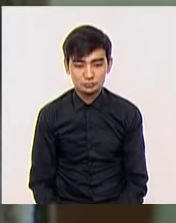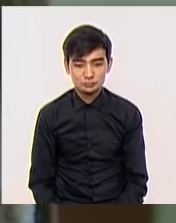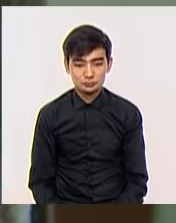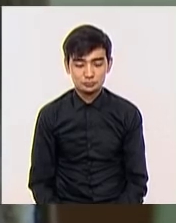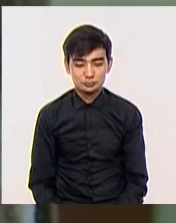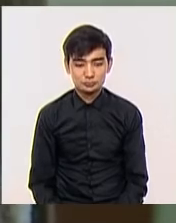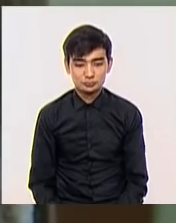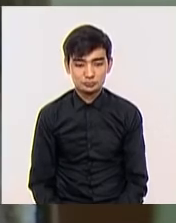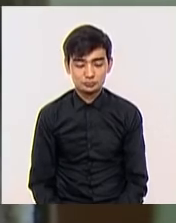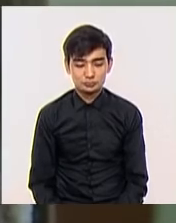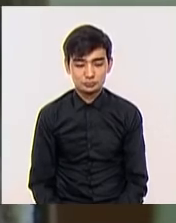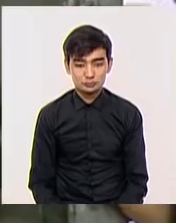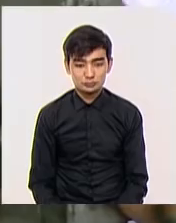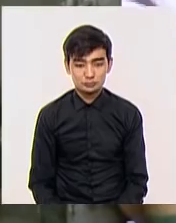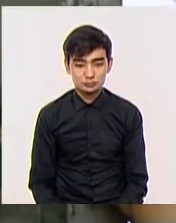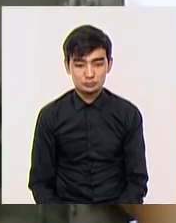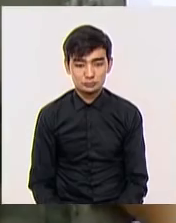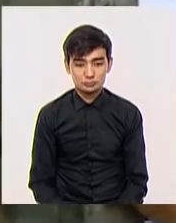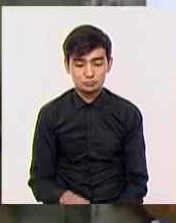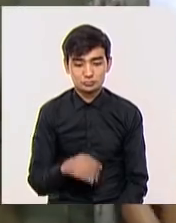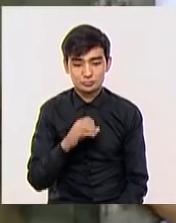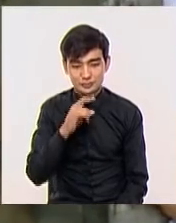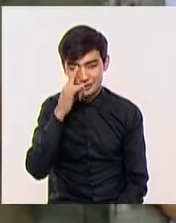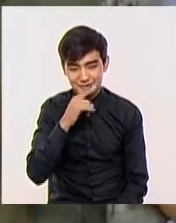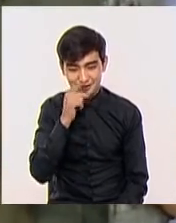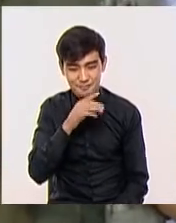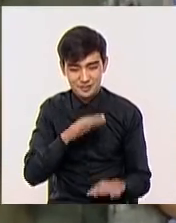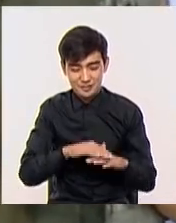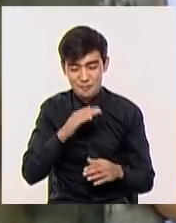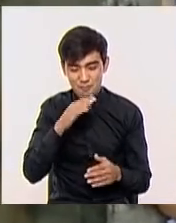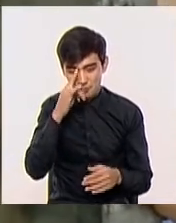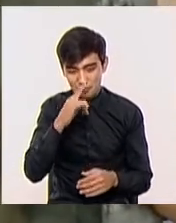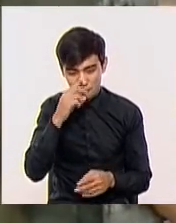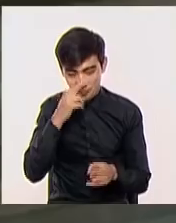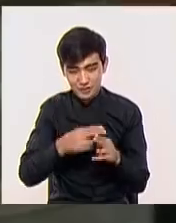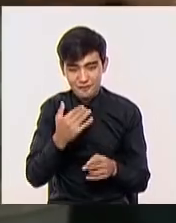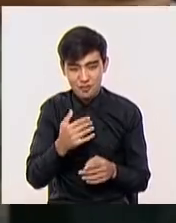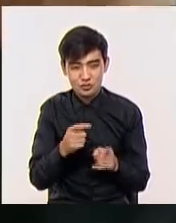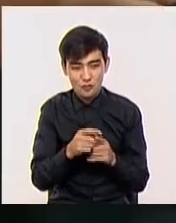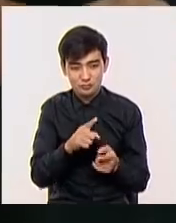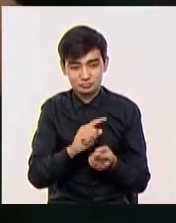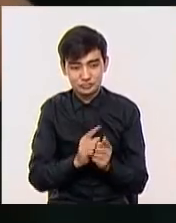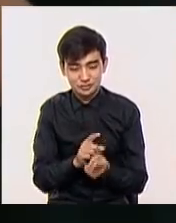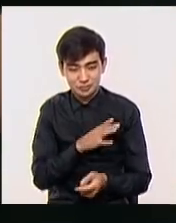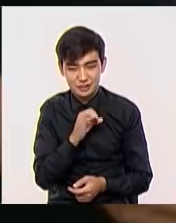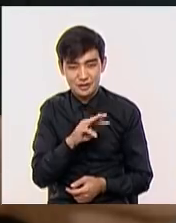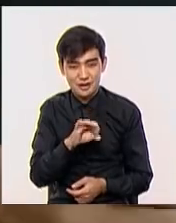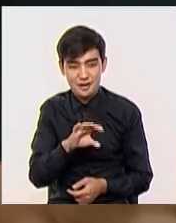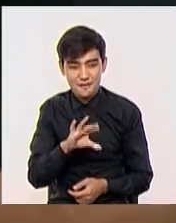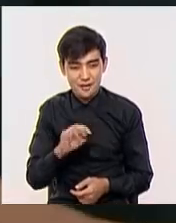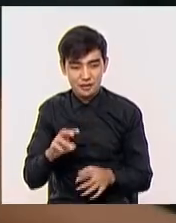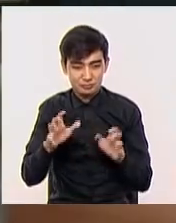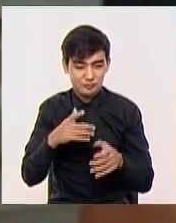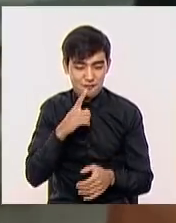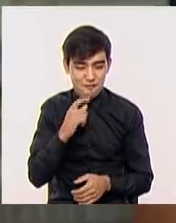алмайды, жағдай жақсы емес. Имам қазақ ар жақтағы бауырының сөзін бізге аударма жасап тұрды. Талибандар соғыс қалып кетеміз